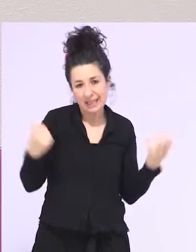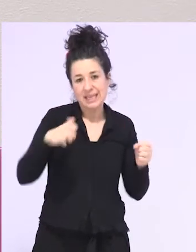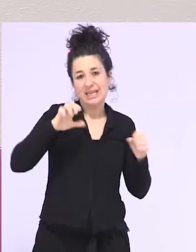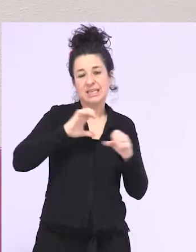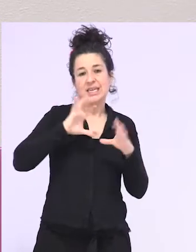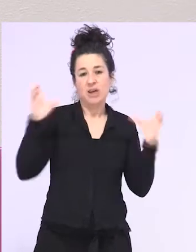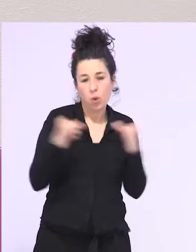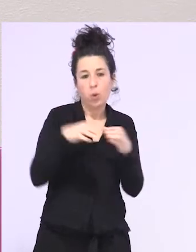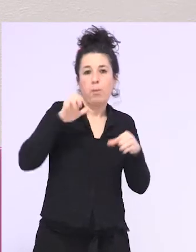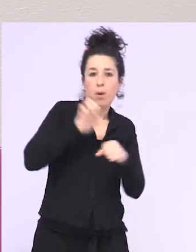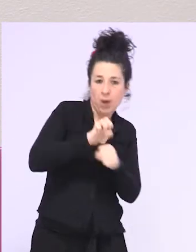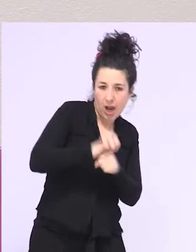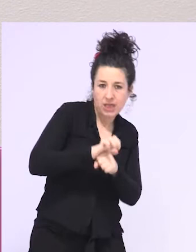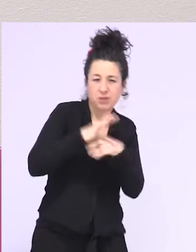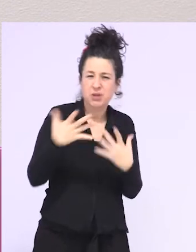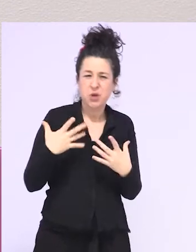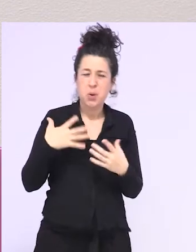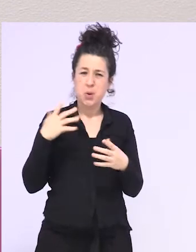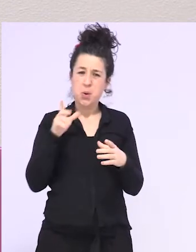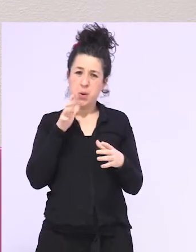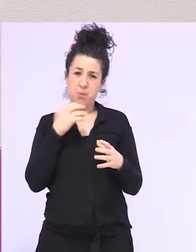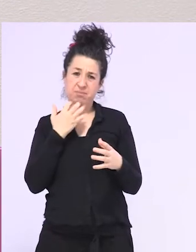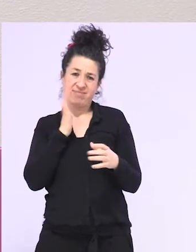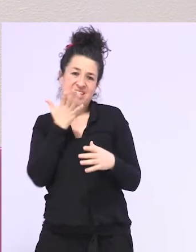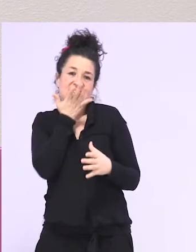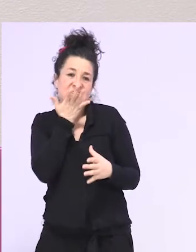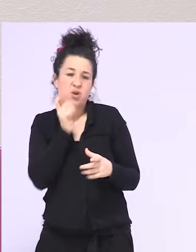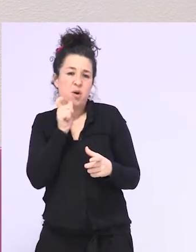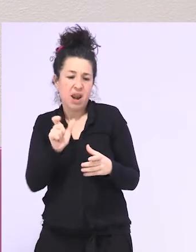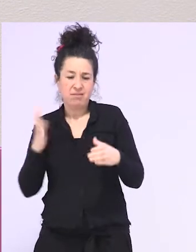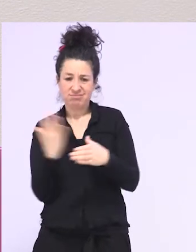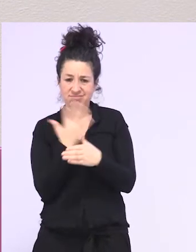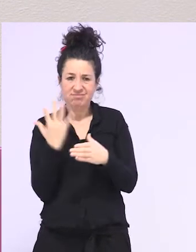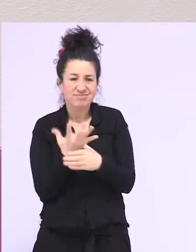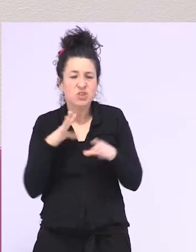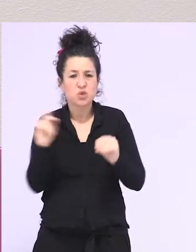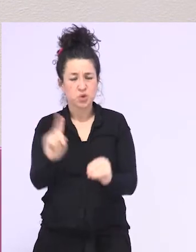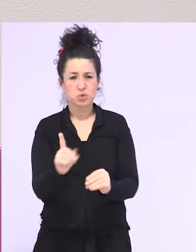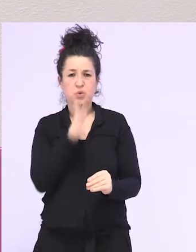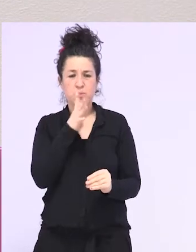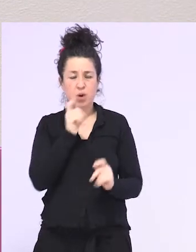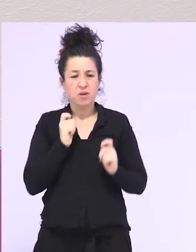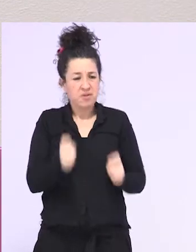iruditzen zaidalako, dela metafora naturalizatzaile bat. Alegia, esan